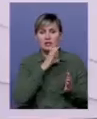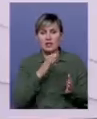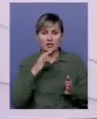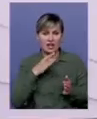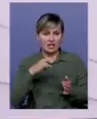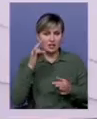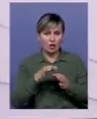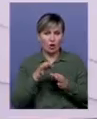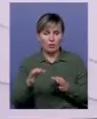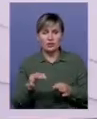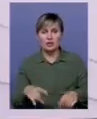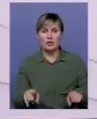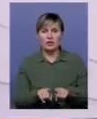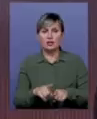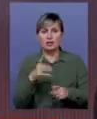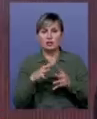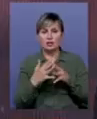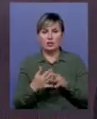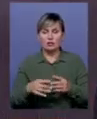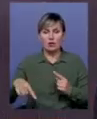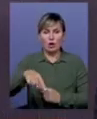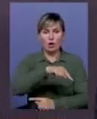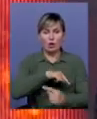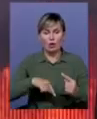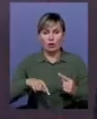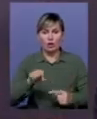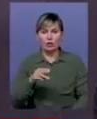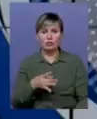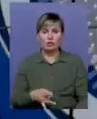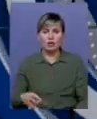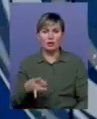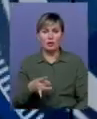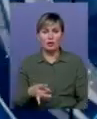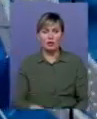Северо-Казахстанской области, а также одного сельского округа Айыртауского района.